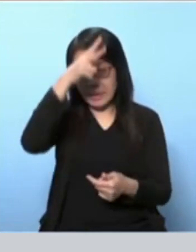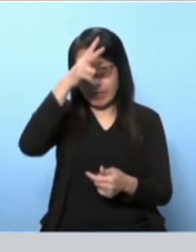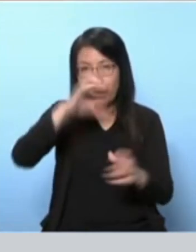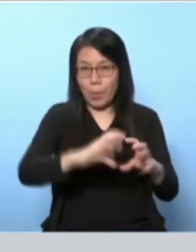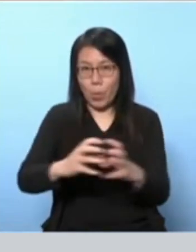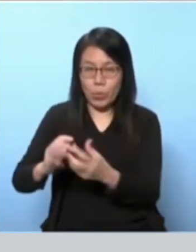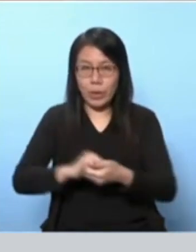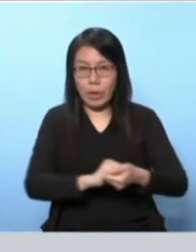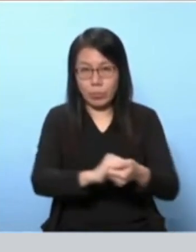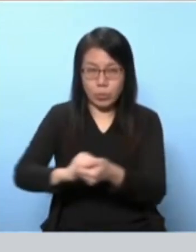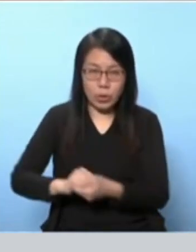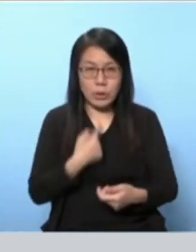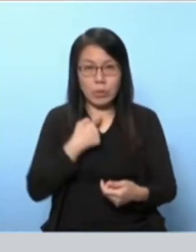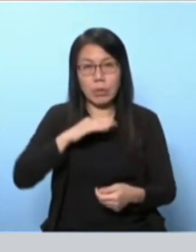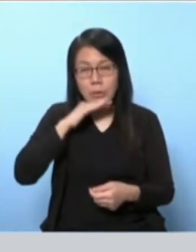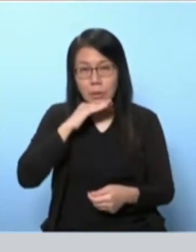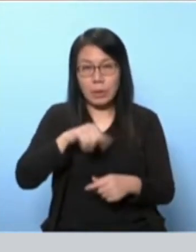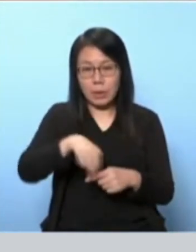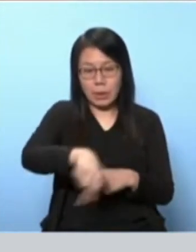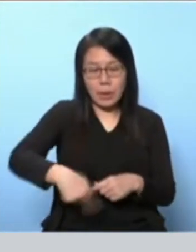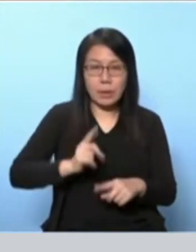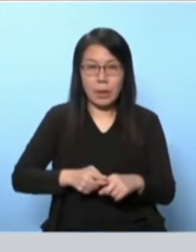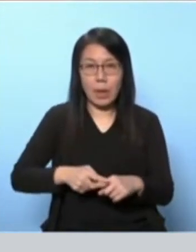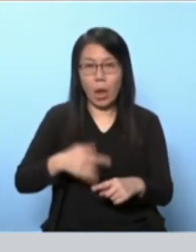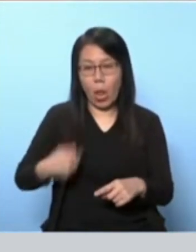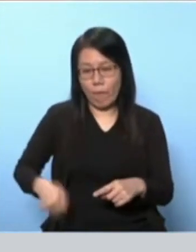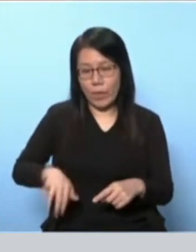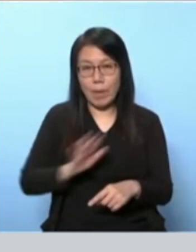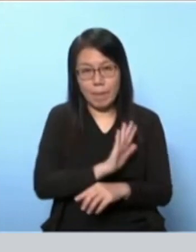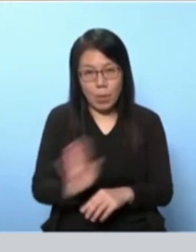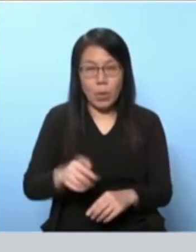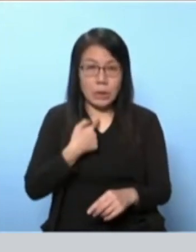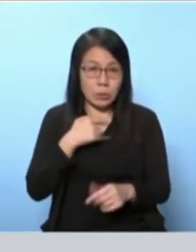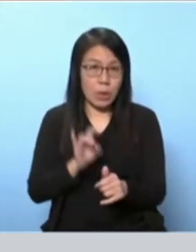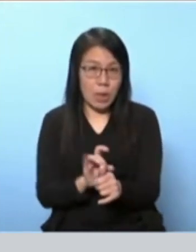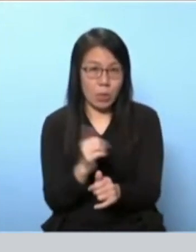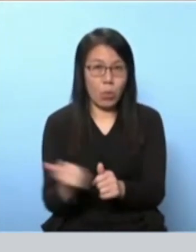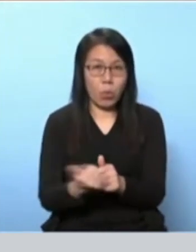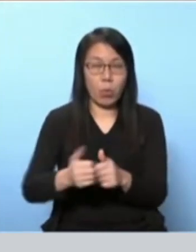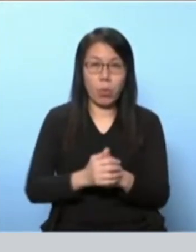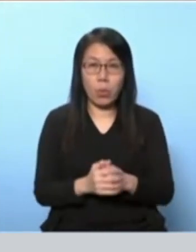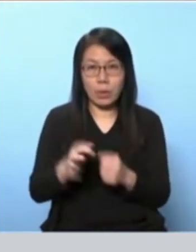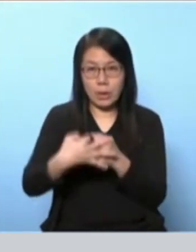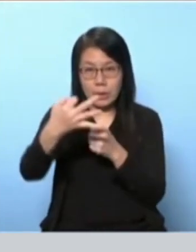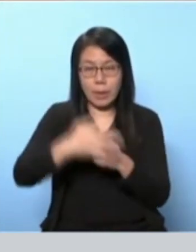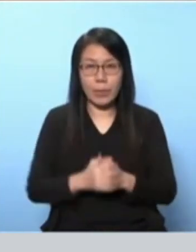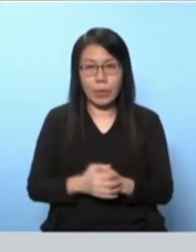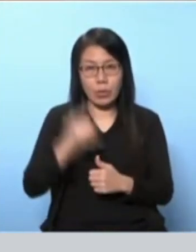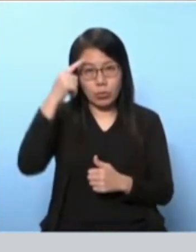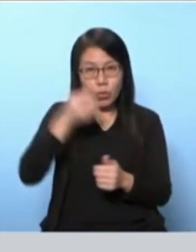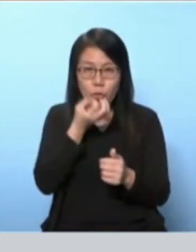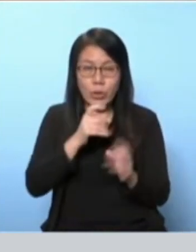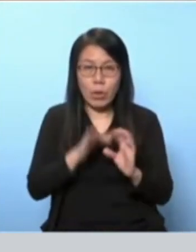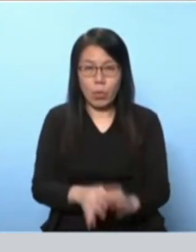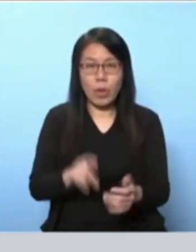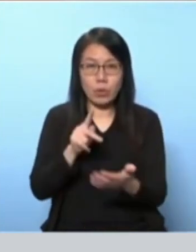跨部門的協作，不要等啲地真係曬太陽而不好好咁樣去利用它。第三，我想提一提